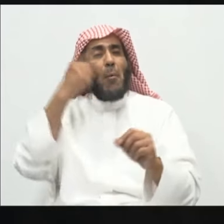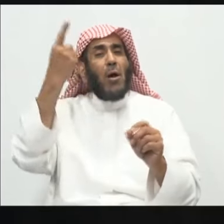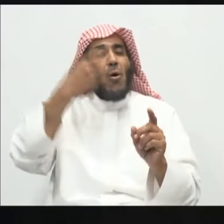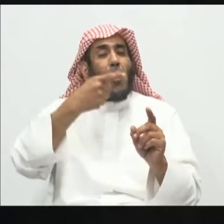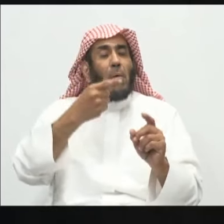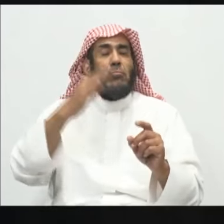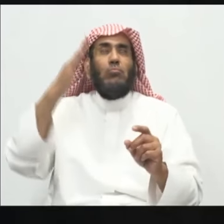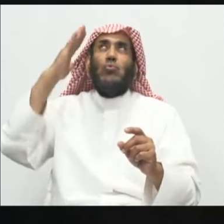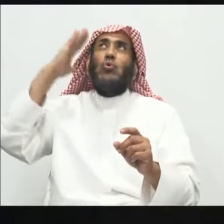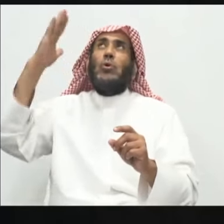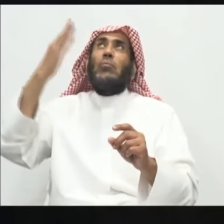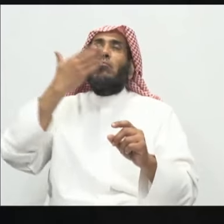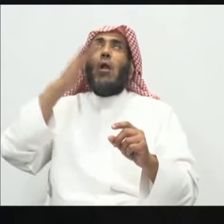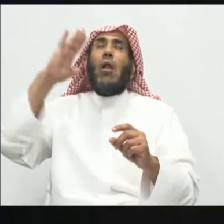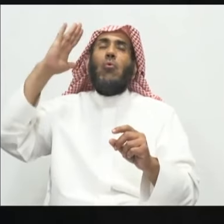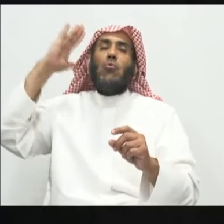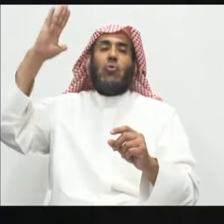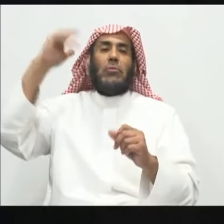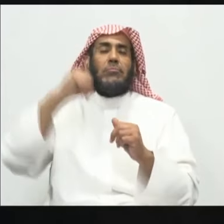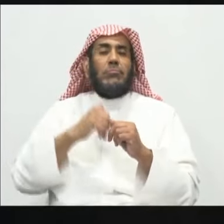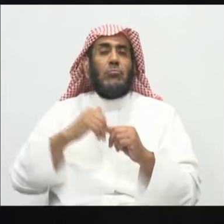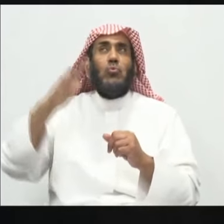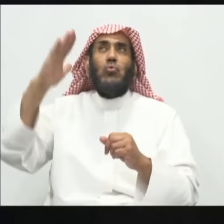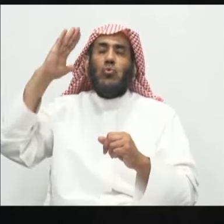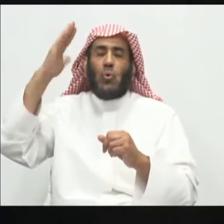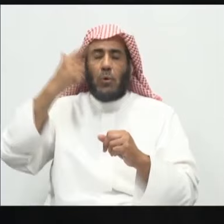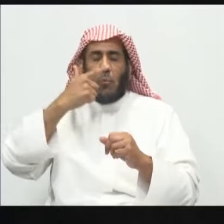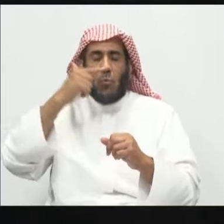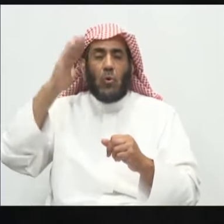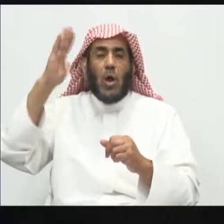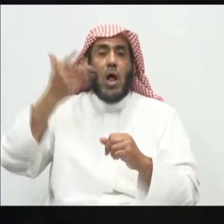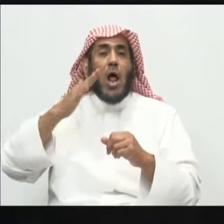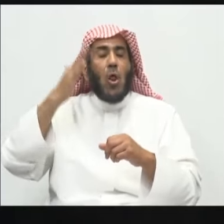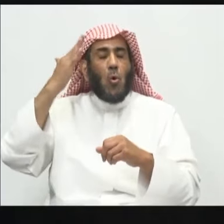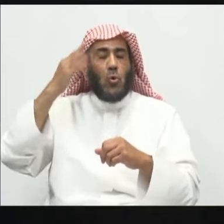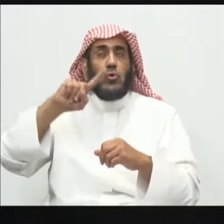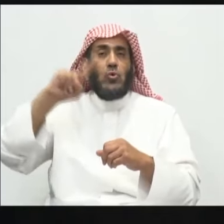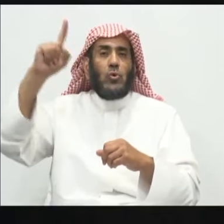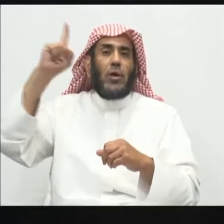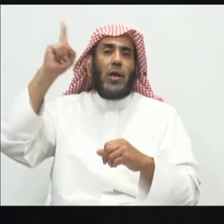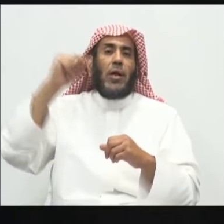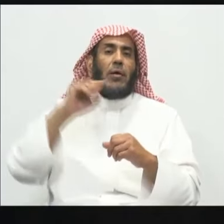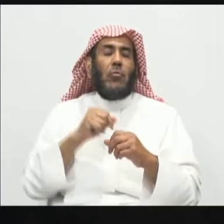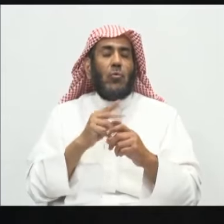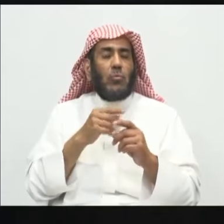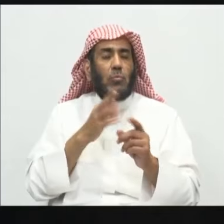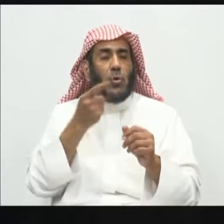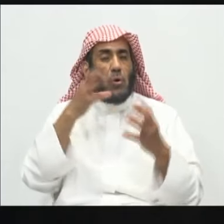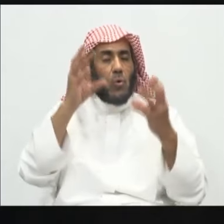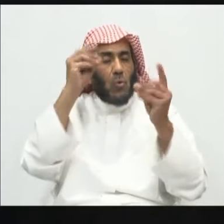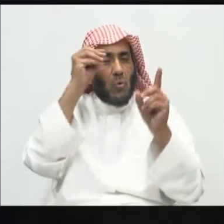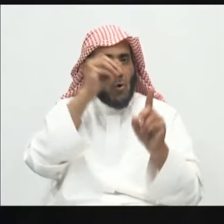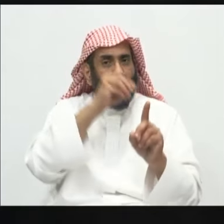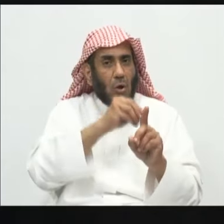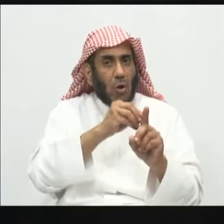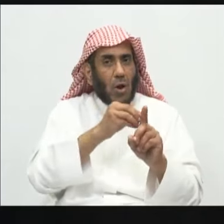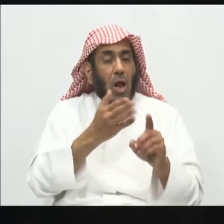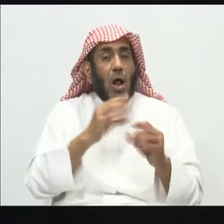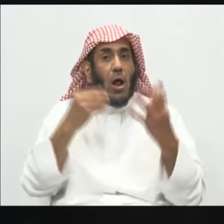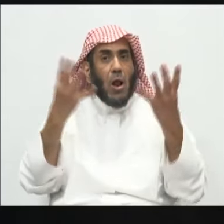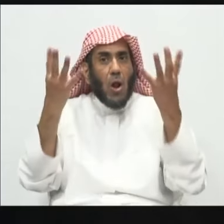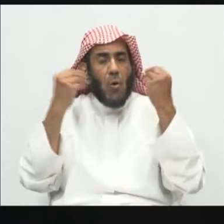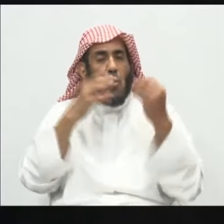امره بشكره عز وجل وبما امره امره بشكره انشكر لله ولقد اتينا لقمان الحكمه فنشكر لله